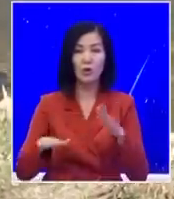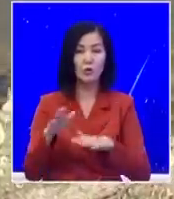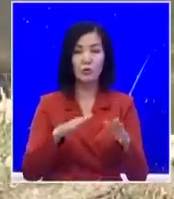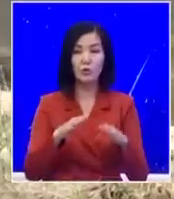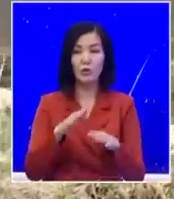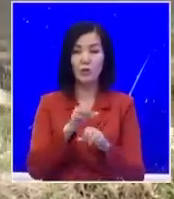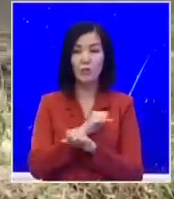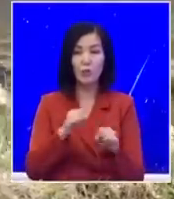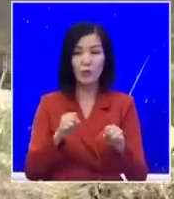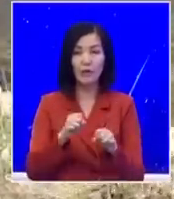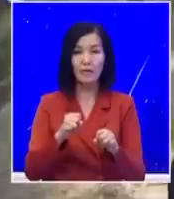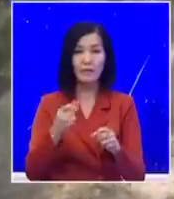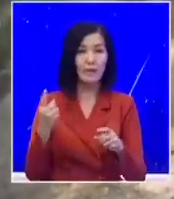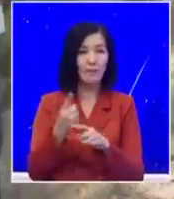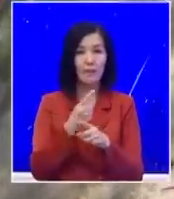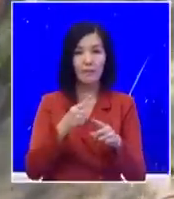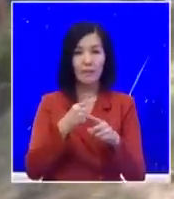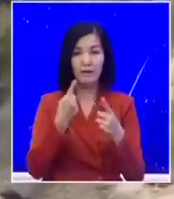жолға ескерту жасады.